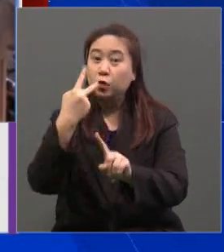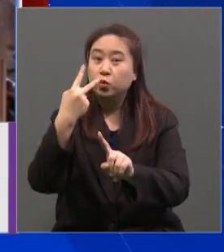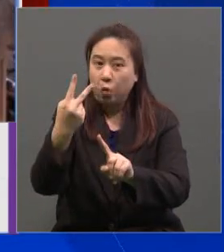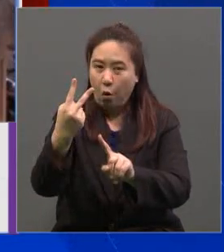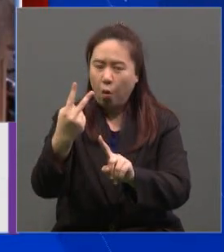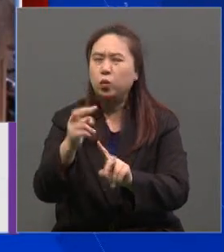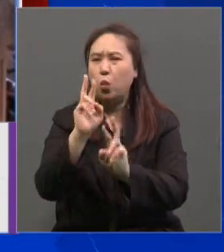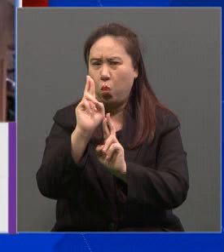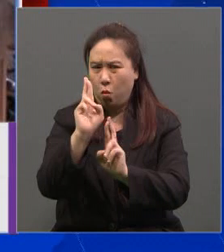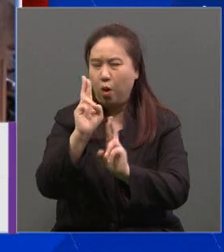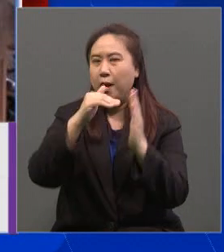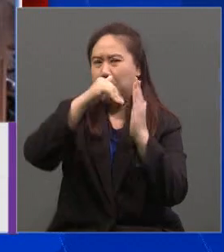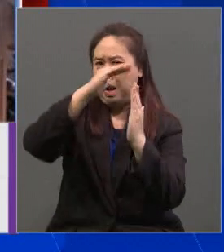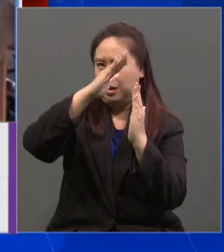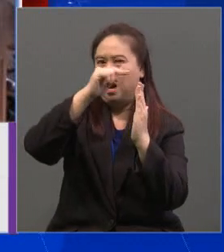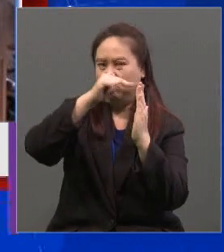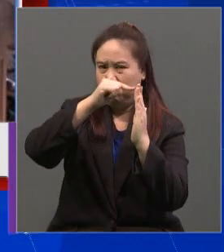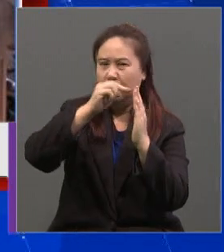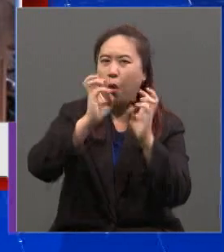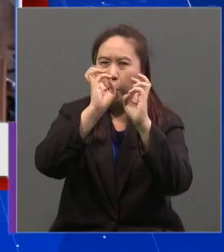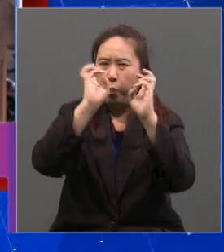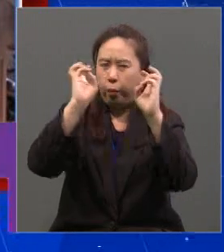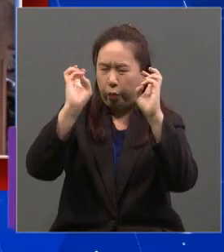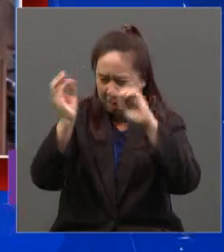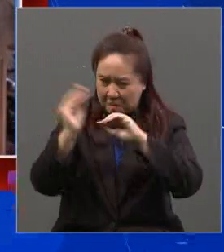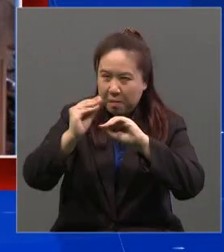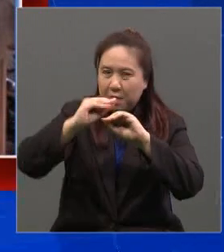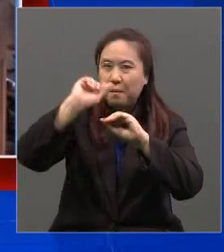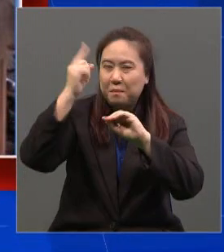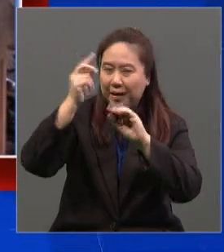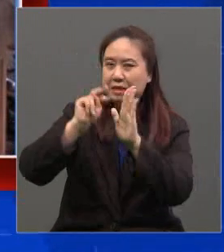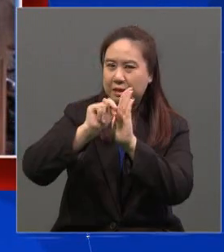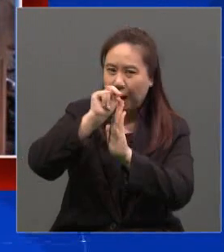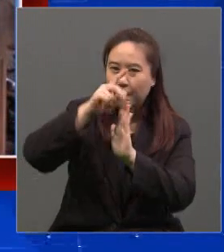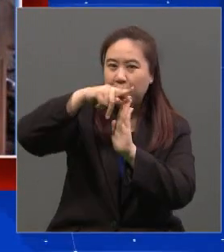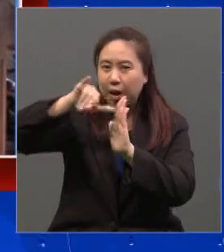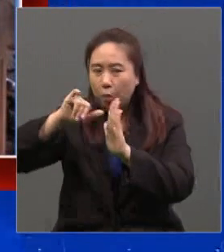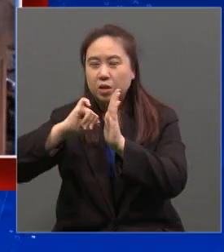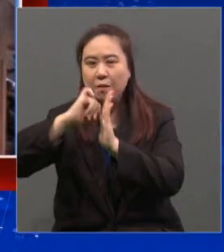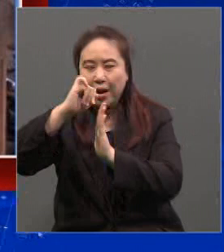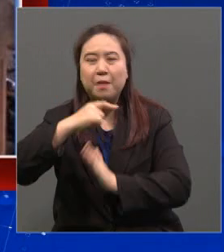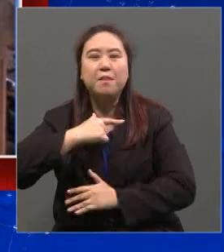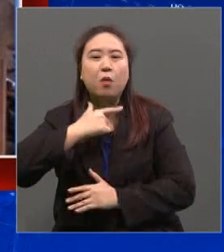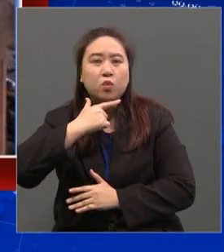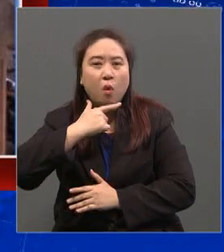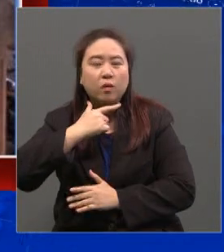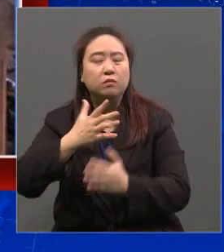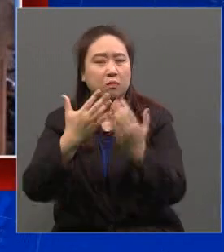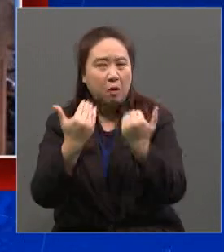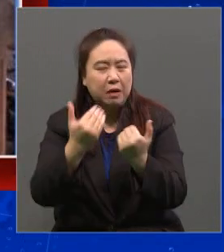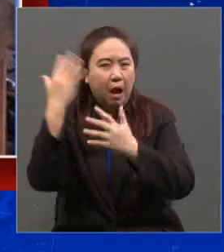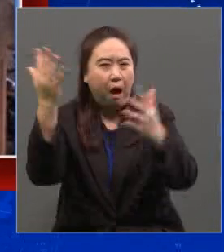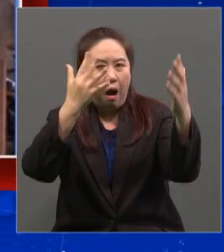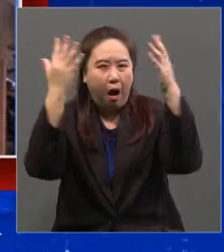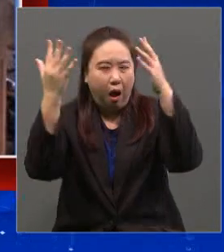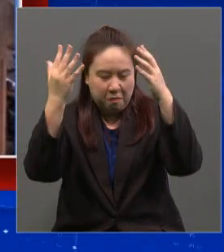แนวโน้มควรเฝ้าระวังภาคเหนือตอนบนฝุ่นจะกลับมาสูงอีกครั้งในจังหวัดน่านพะเยาเชียงใหม่แม่ฮ่องสอนคุณภาพอากาศจะกลับไปอยู่ใน